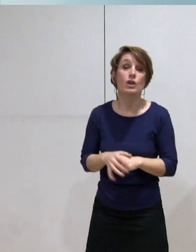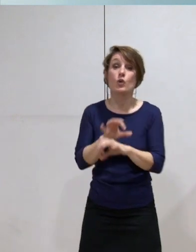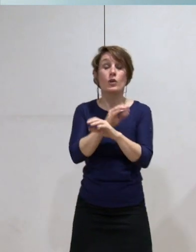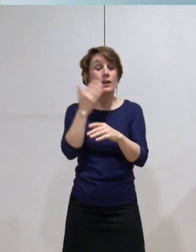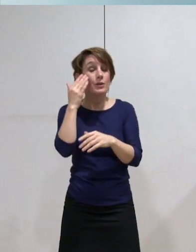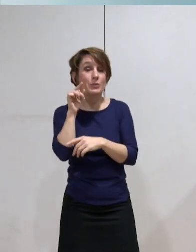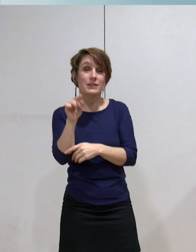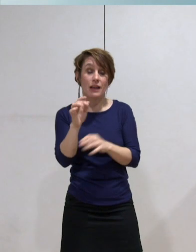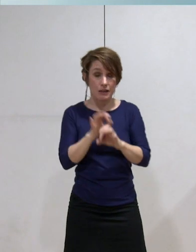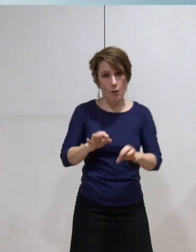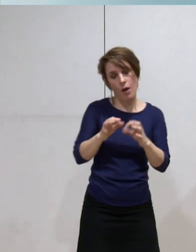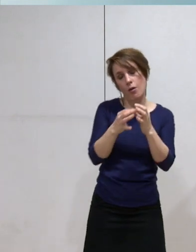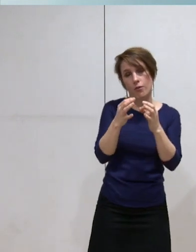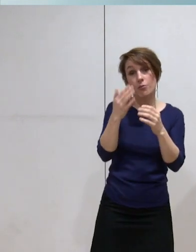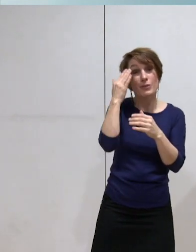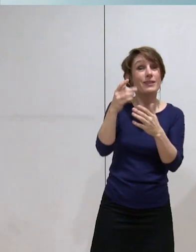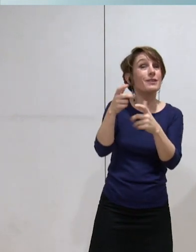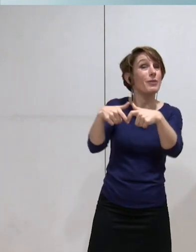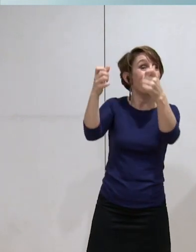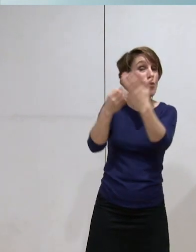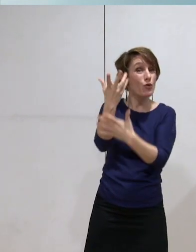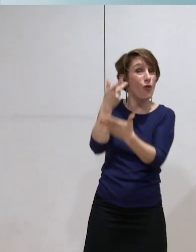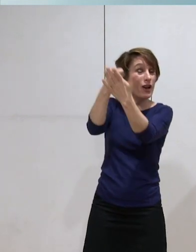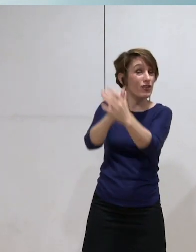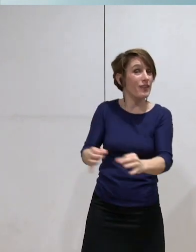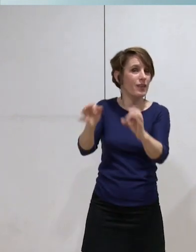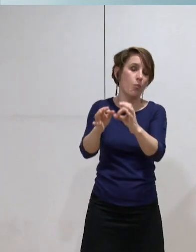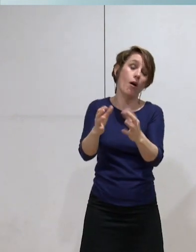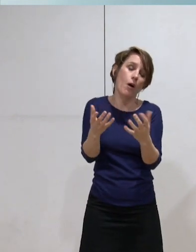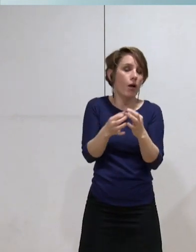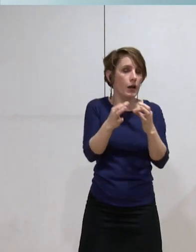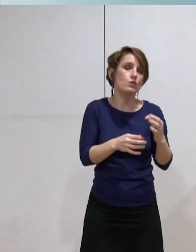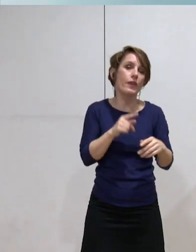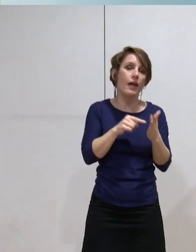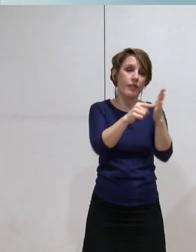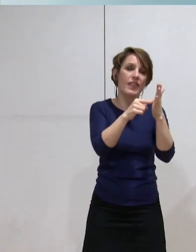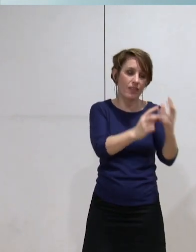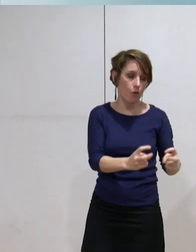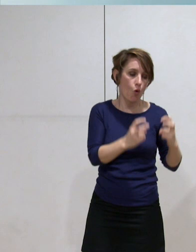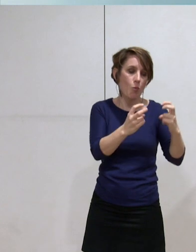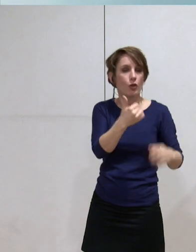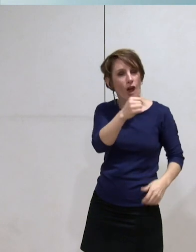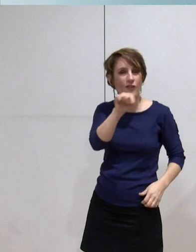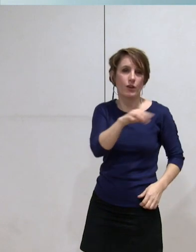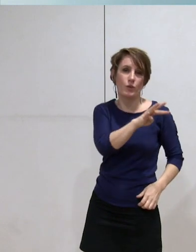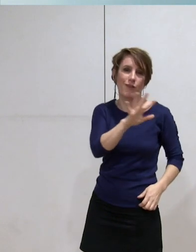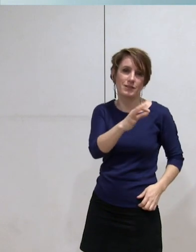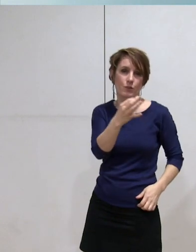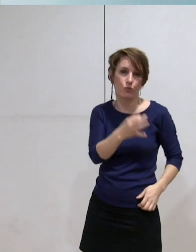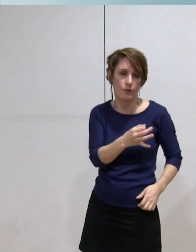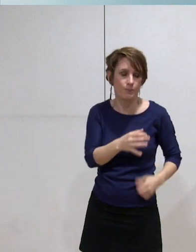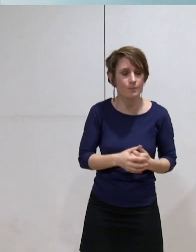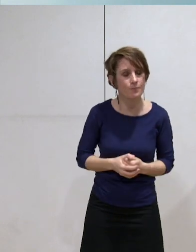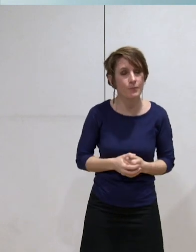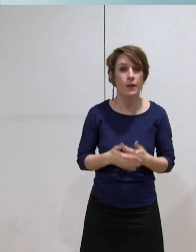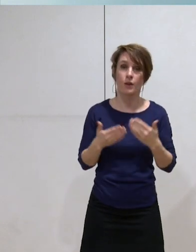l'encours de dette serait potentiellement de 1,45 %. je vais donner maintenant